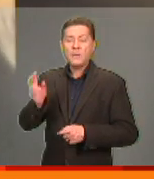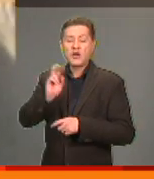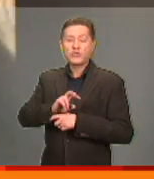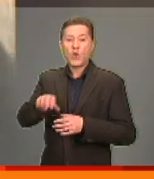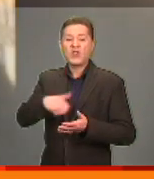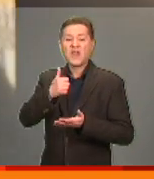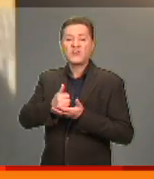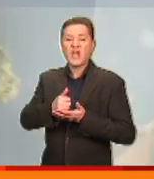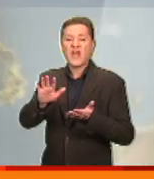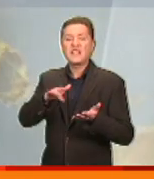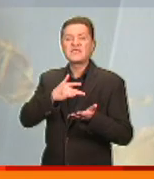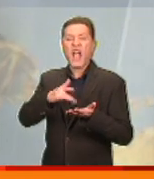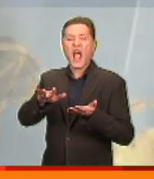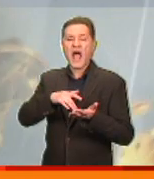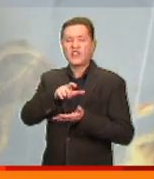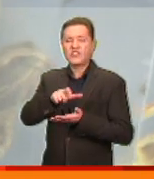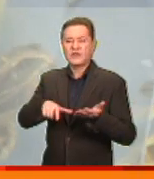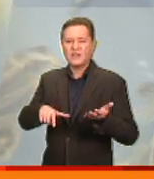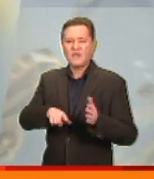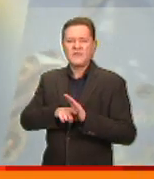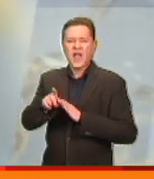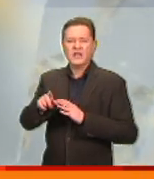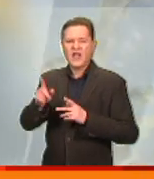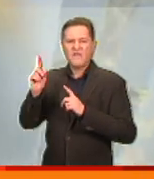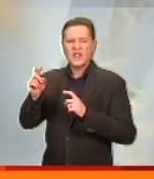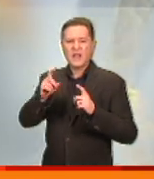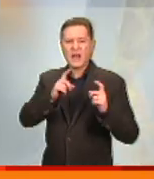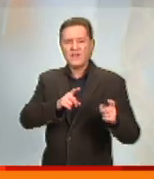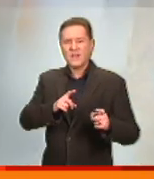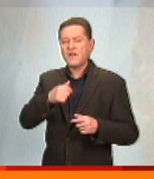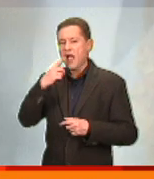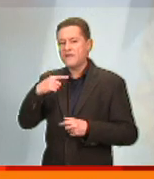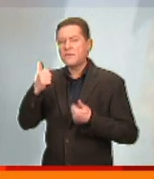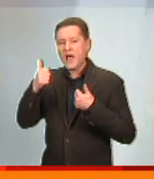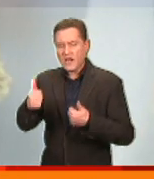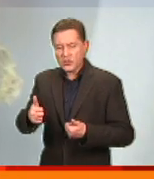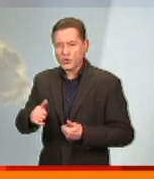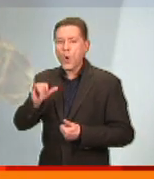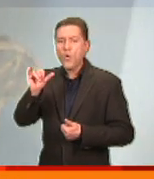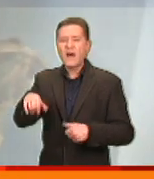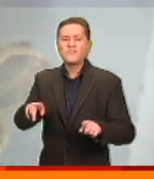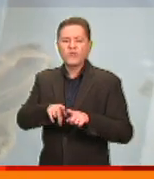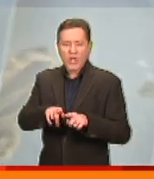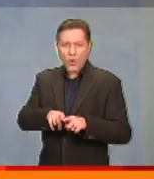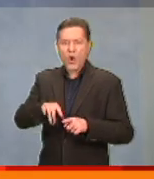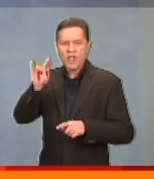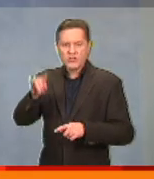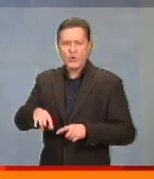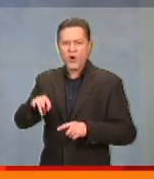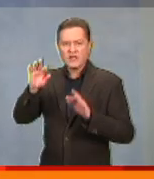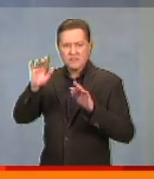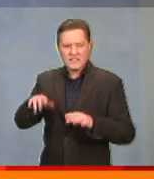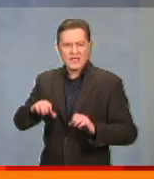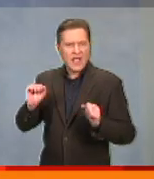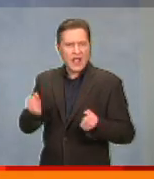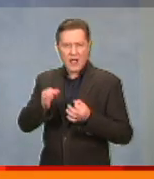з гаджетом, давай фотографувати. І говоримо, хорошо, у вас от таке з окнами відбувається, там ви їх